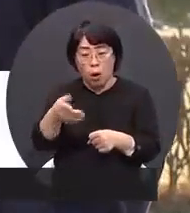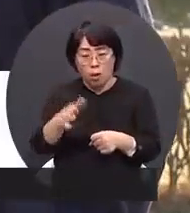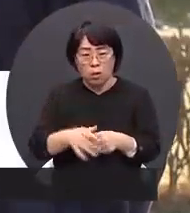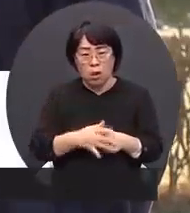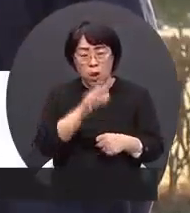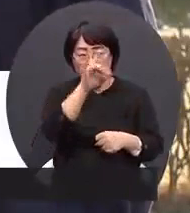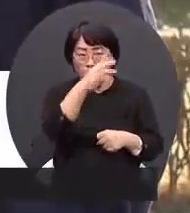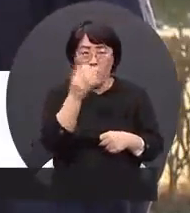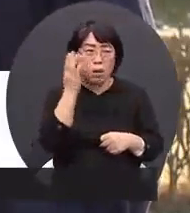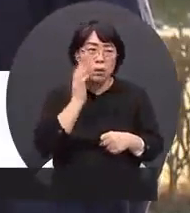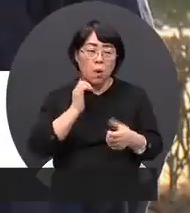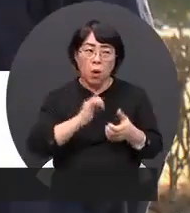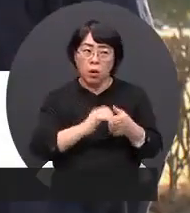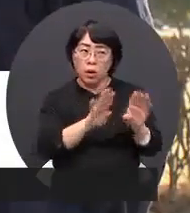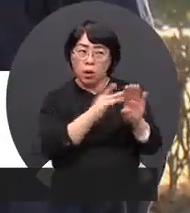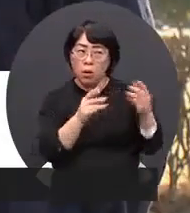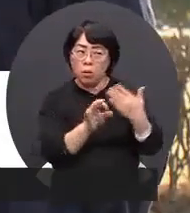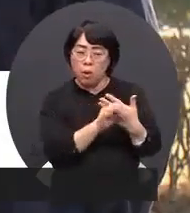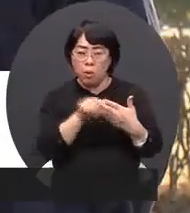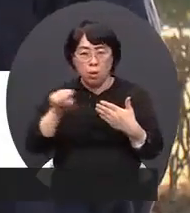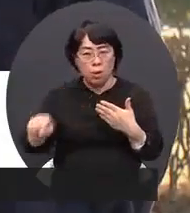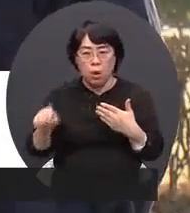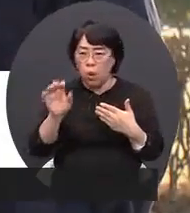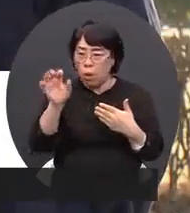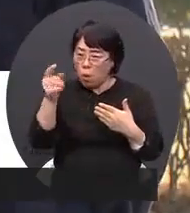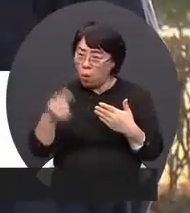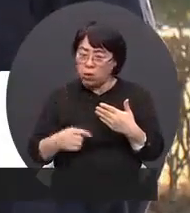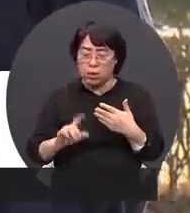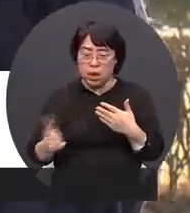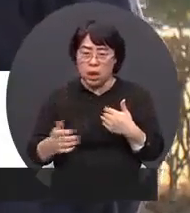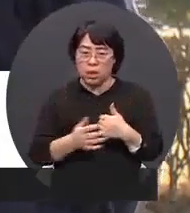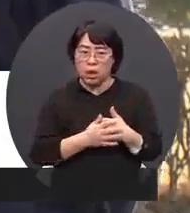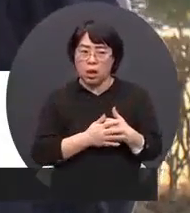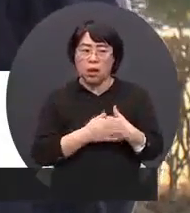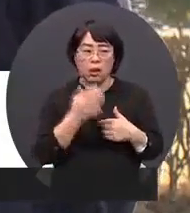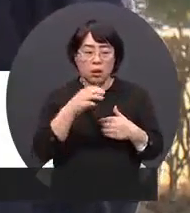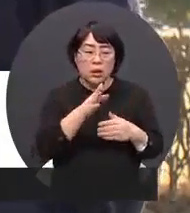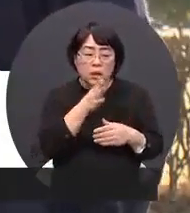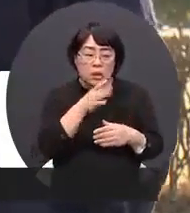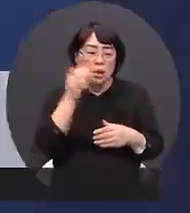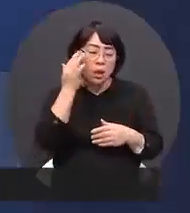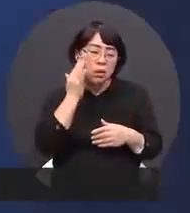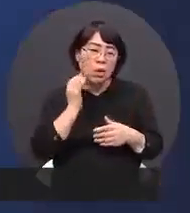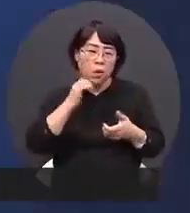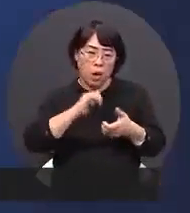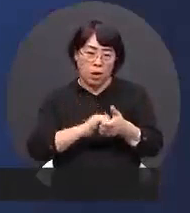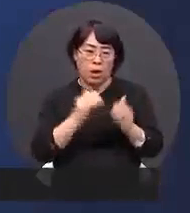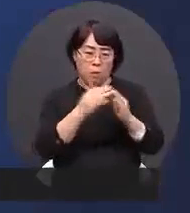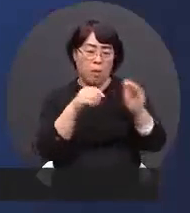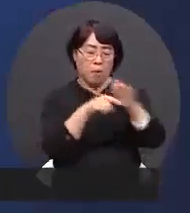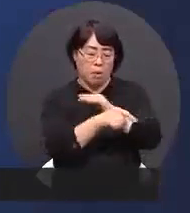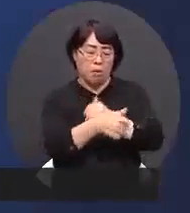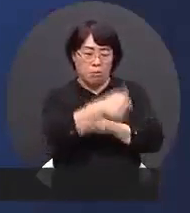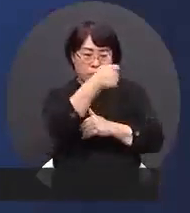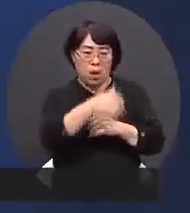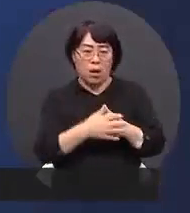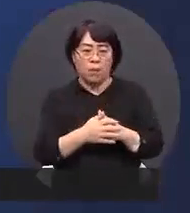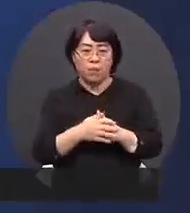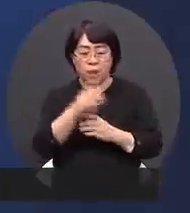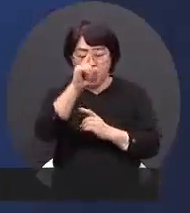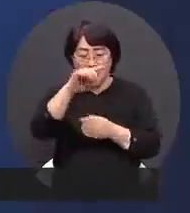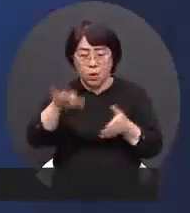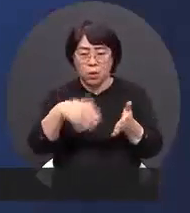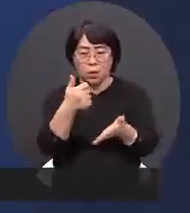는 여기 올 사람들이 아마도 그냥 청와대를 가는게 훨씬 더 신기하고 더 재미있는 이시종 충북지사 는